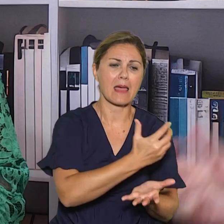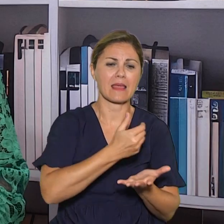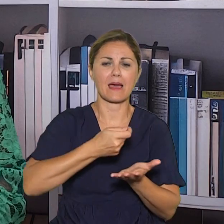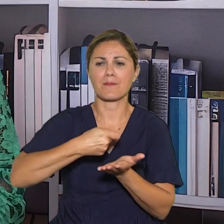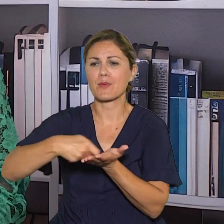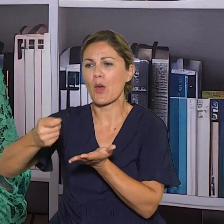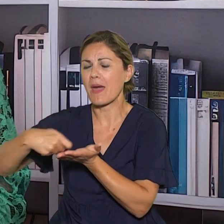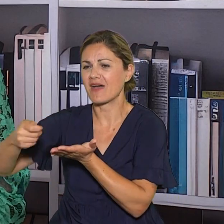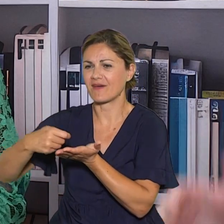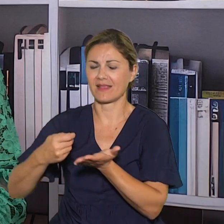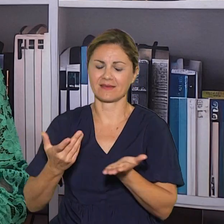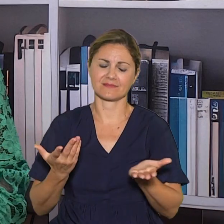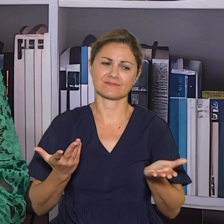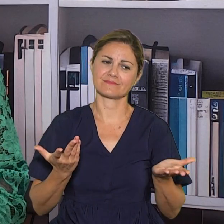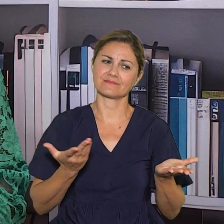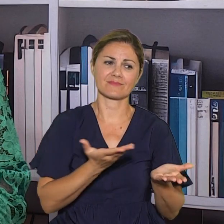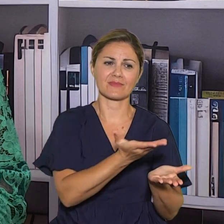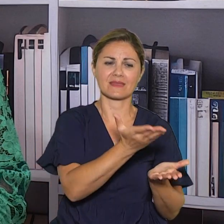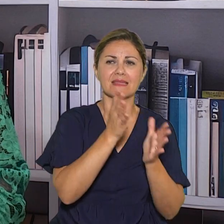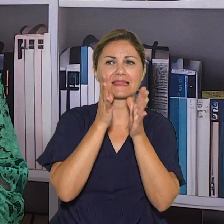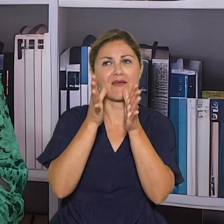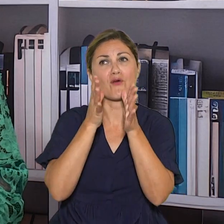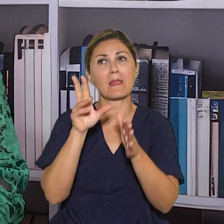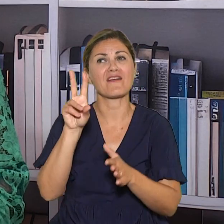prodala. E, tako je to kad primorci ne vole